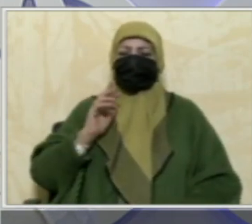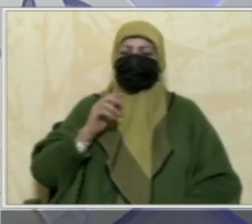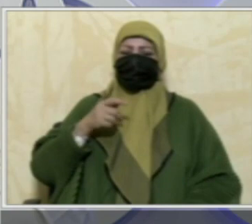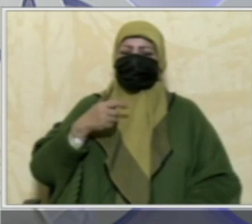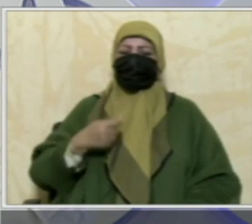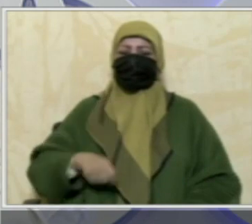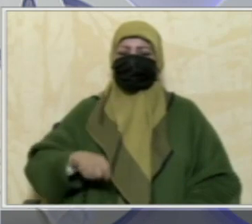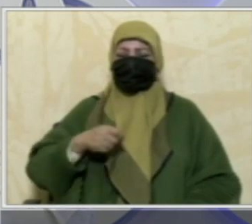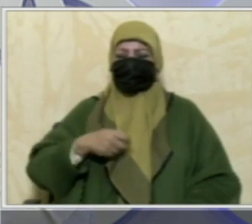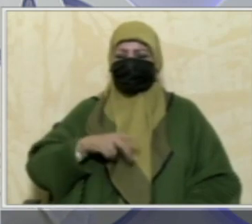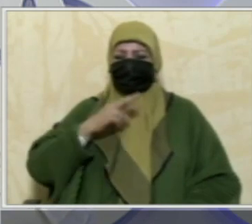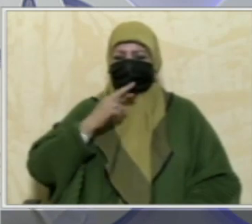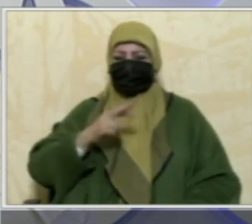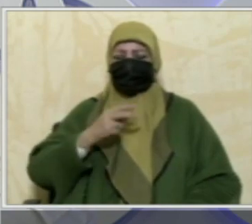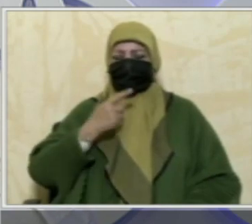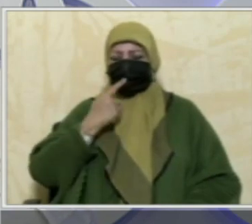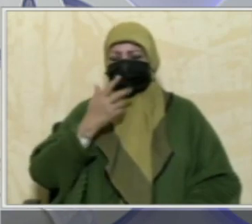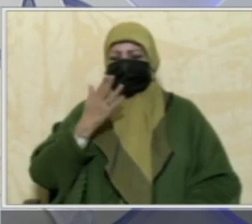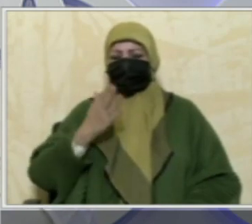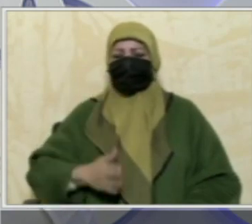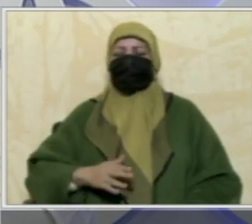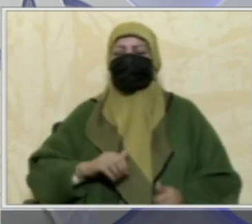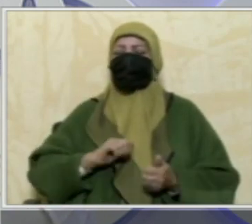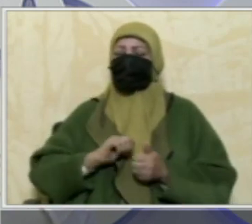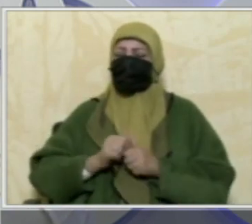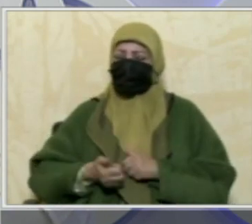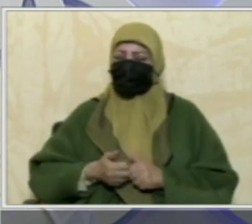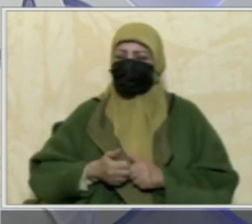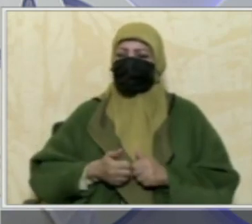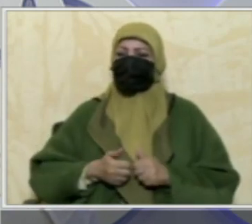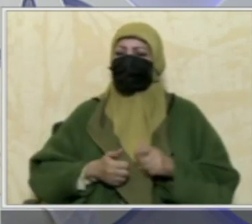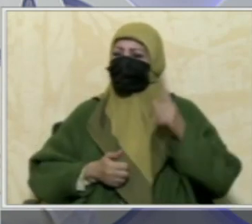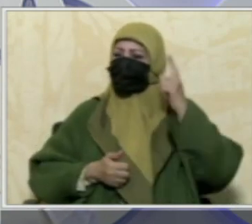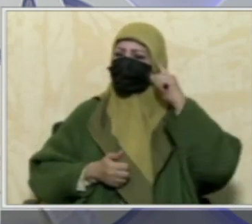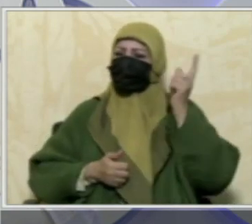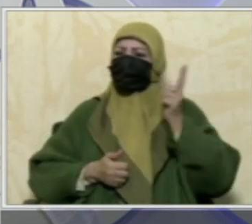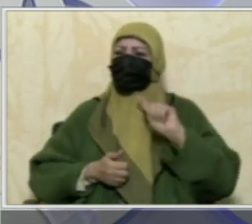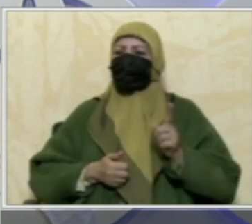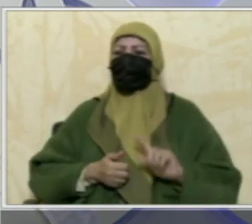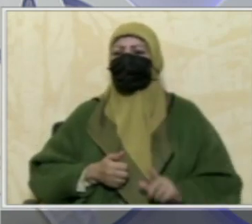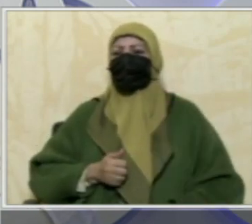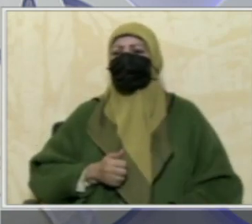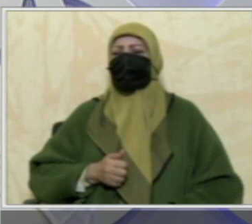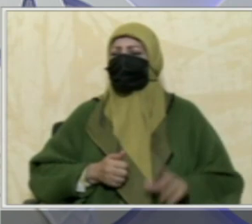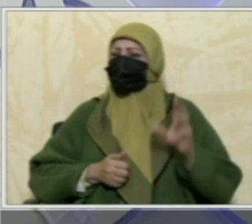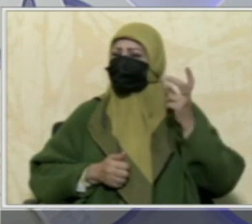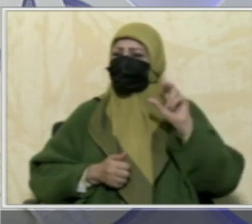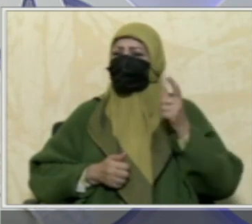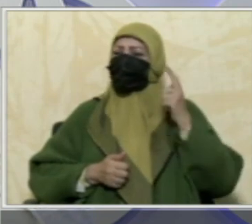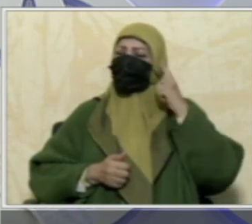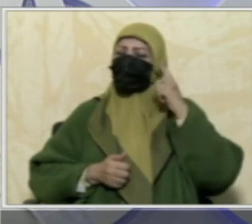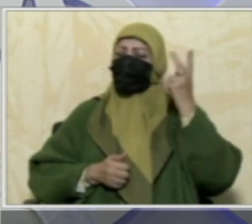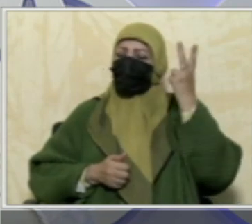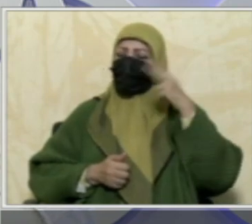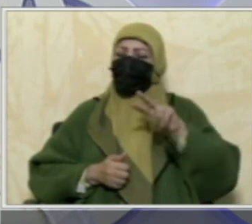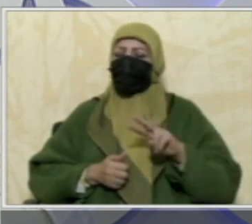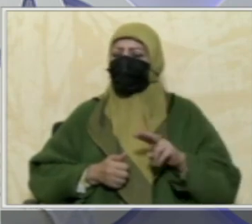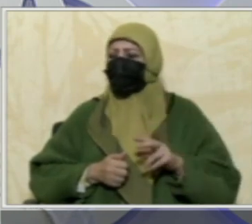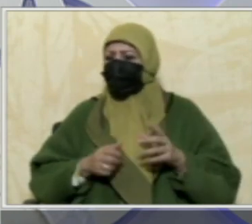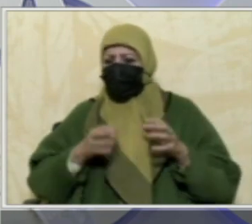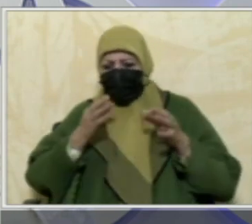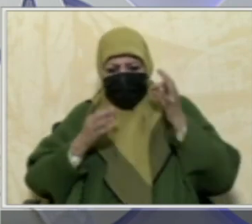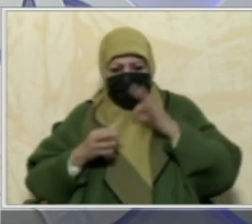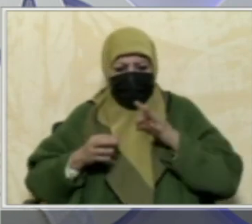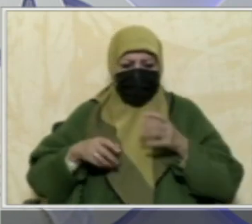بالطلاق وهو لا يعي مش لا يعي بانه مجنون ولا كذا لا لشده انبهاره بهذه اللعبه وما يغلباش فلان